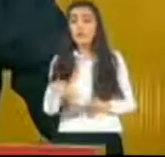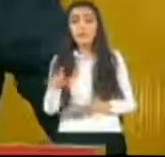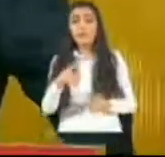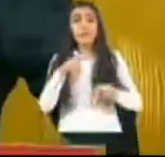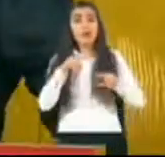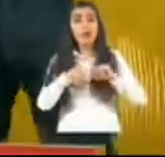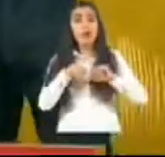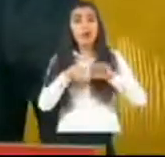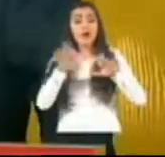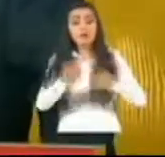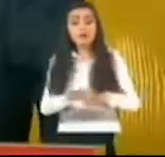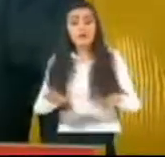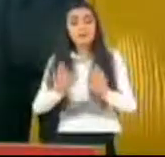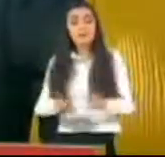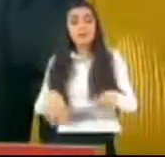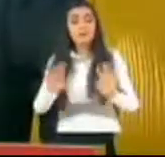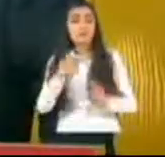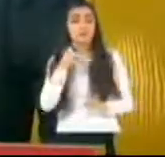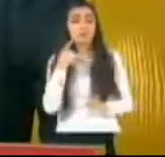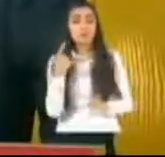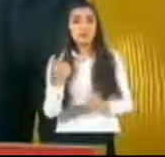ah yerde kalmaz.